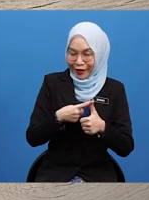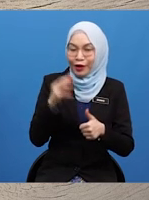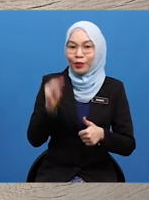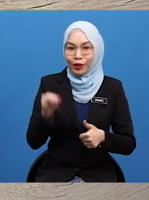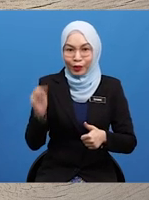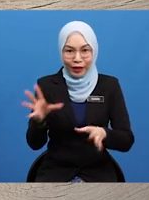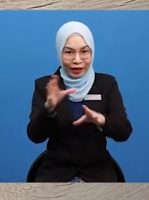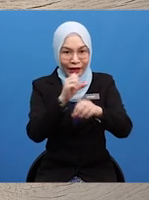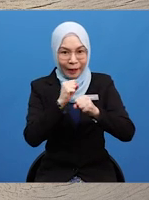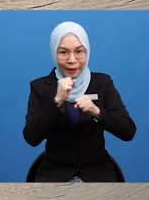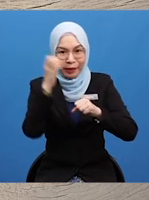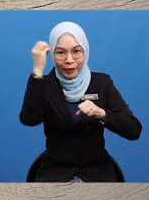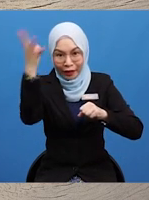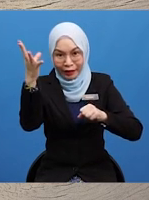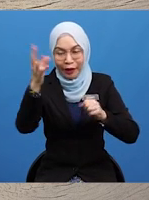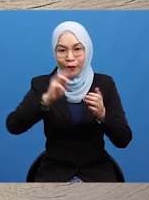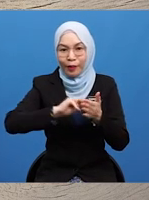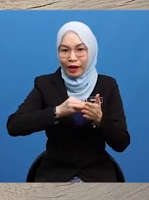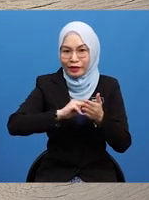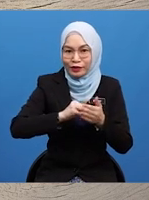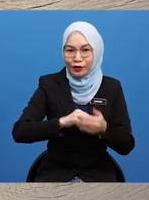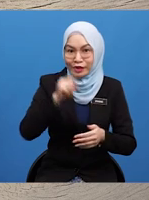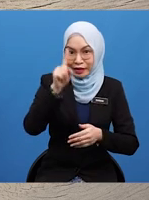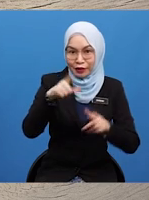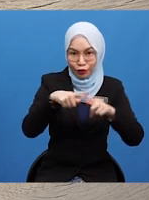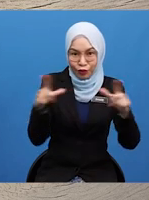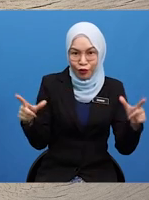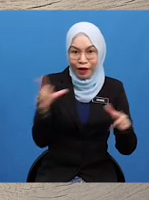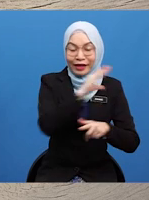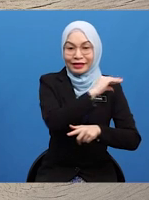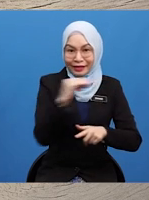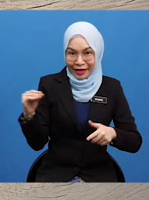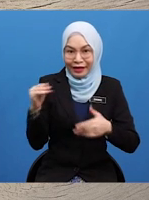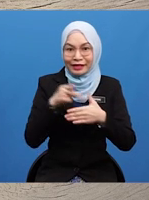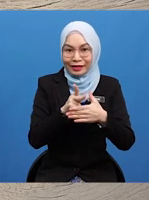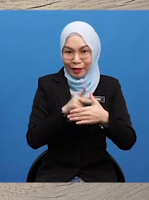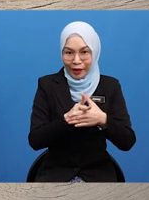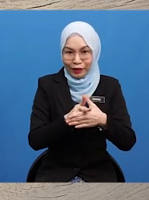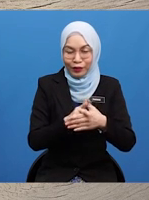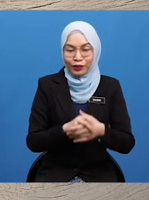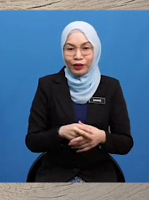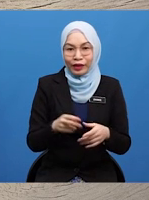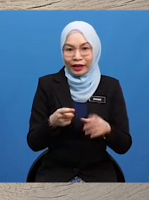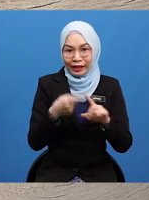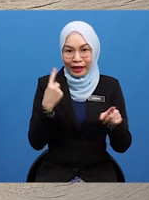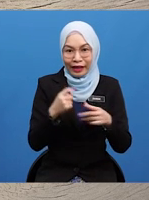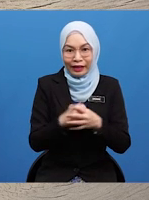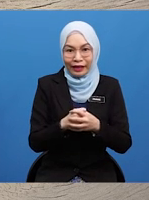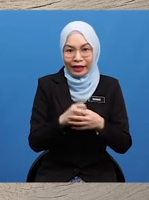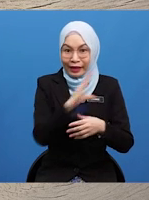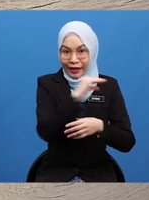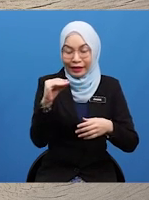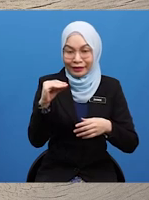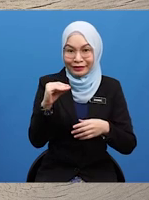murid-murid dapat menyatakan maksud sesuatu luas dan isi padu dan unit